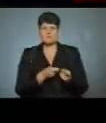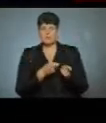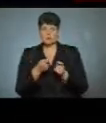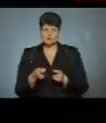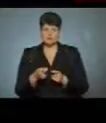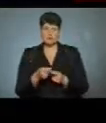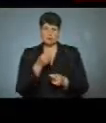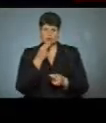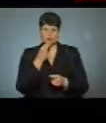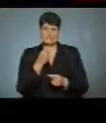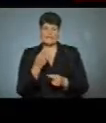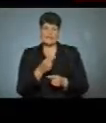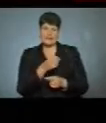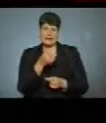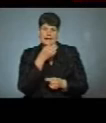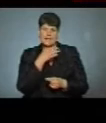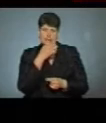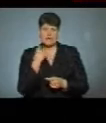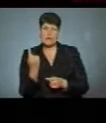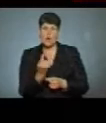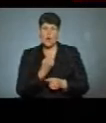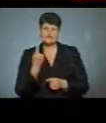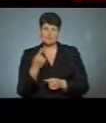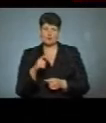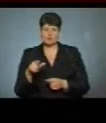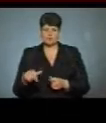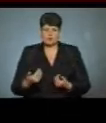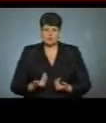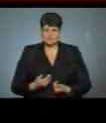і ліки одиноким людям, які живуть в тернопільській громаді.